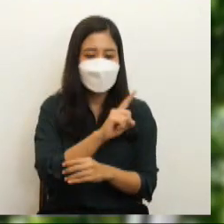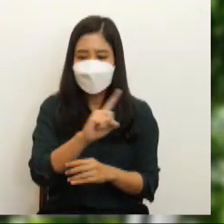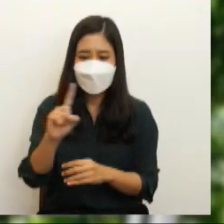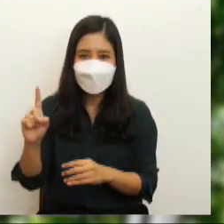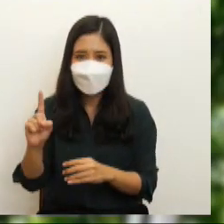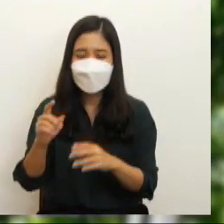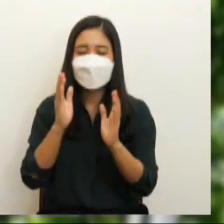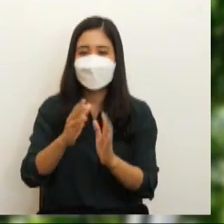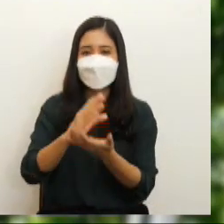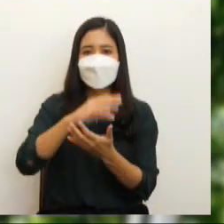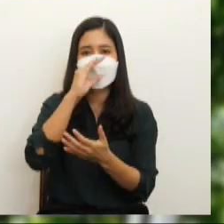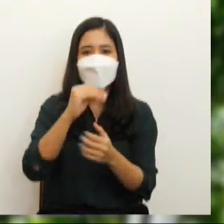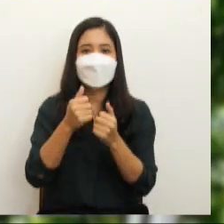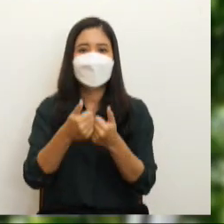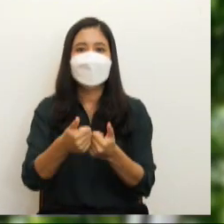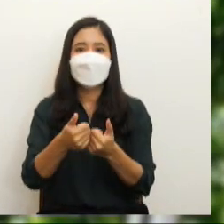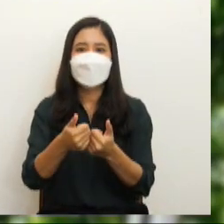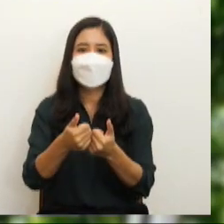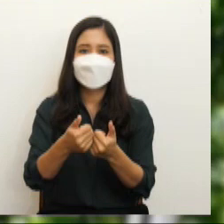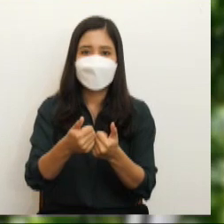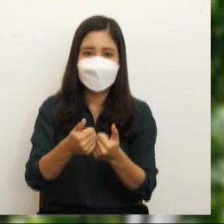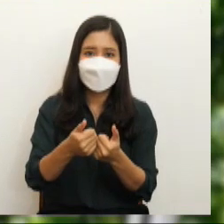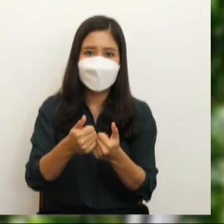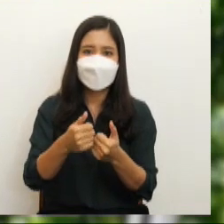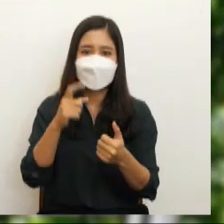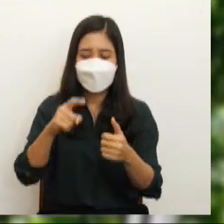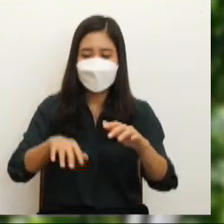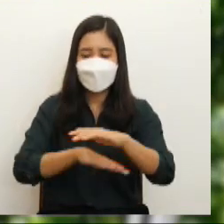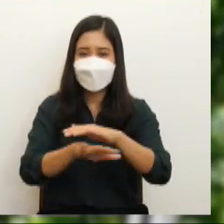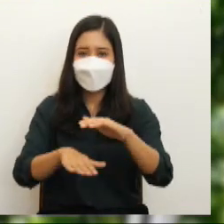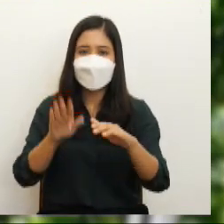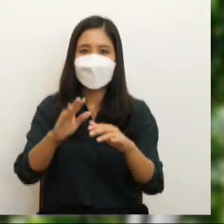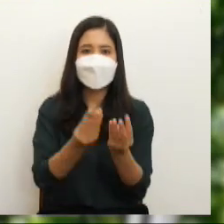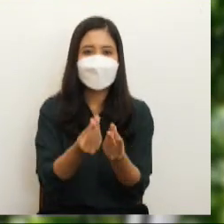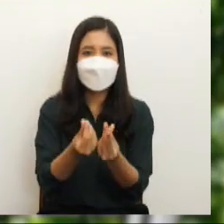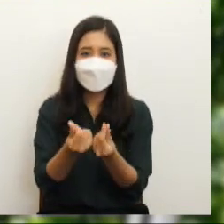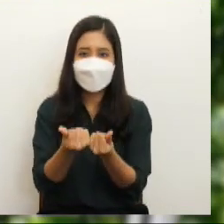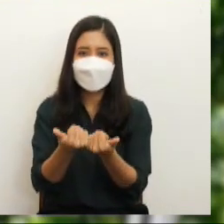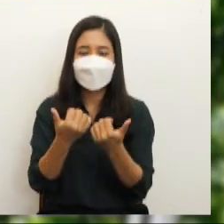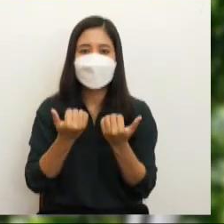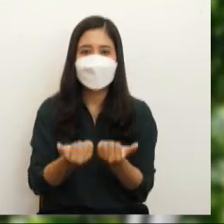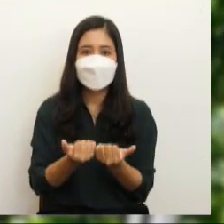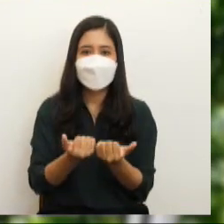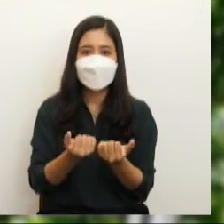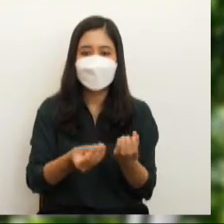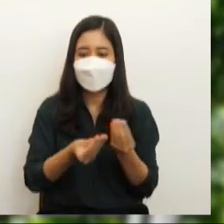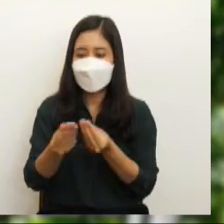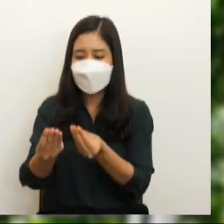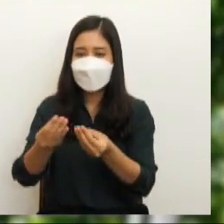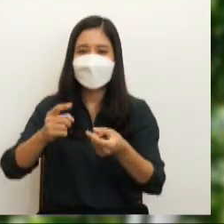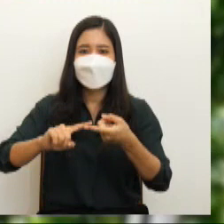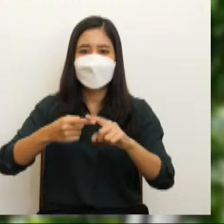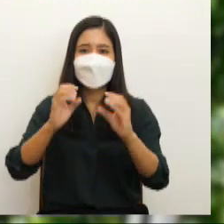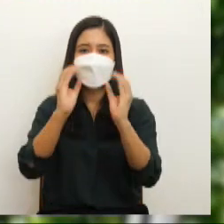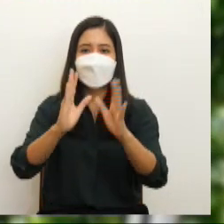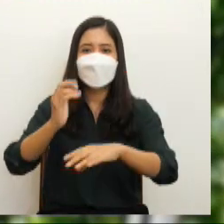ได้เรียนแต่ได้เรียนตามบริบทและความจำเป็นพื้นฐานของแต่ละพื้นที่ขอส่งกำลังใจไปยังเพื่อนครูและผู้บริหารทุกท่าน